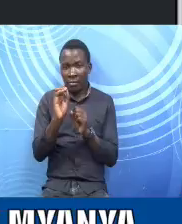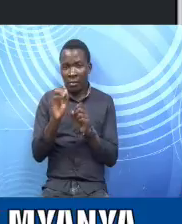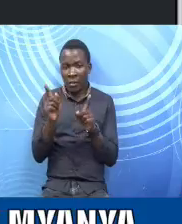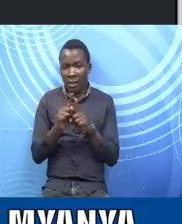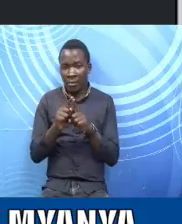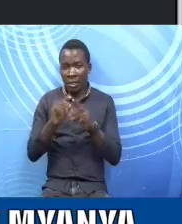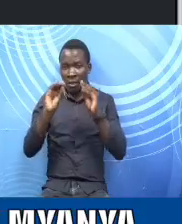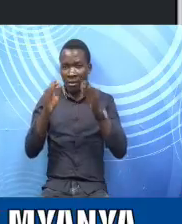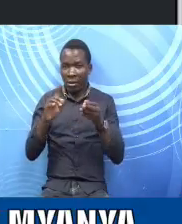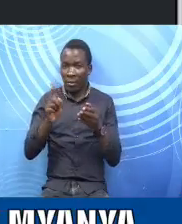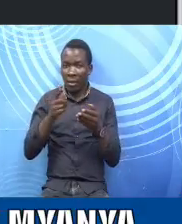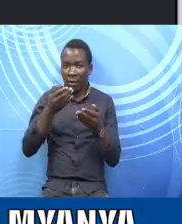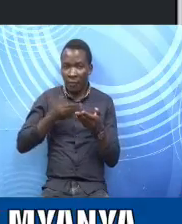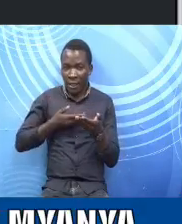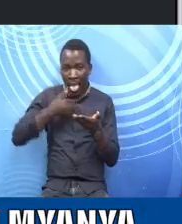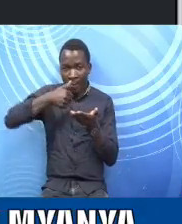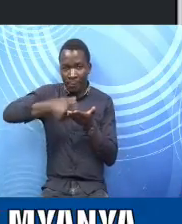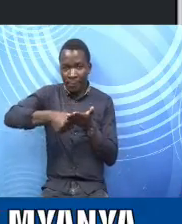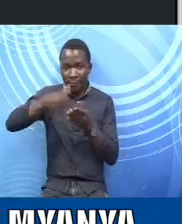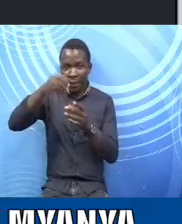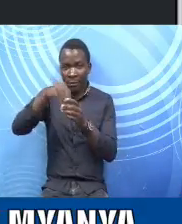badafite amabaruwa abashyira mu myanya,